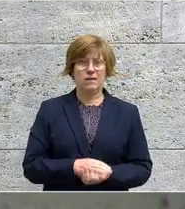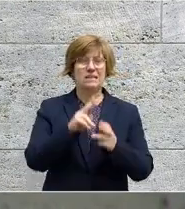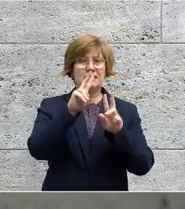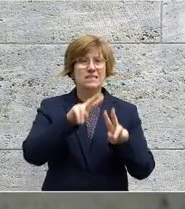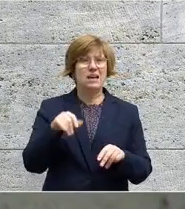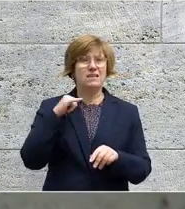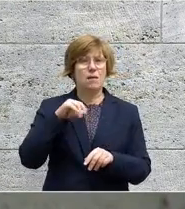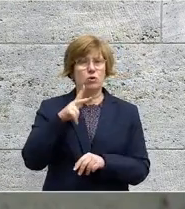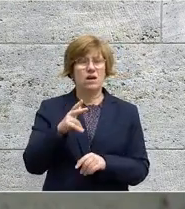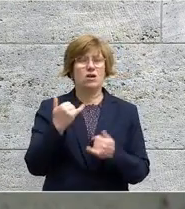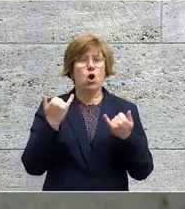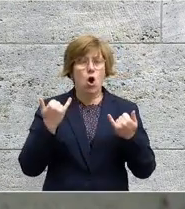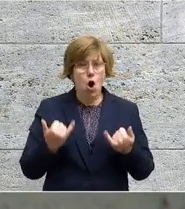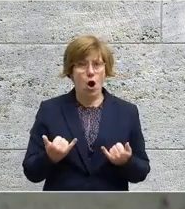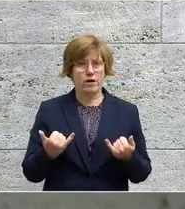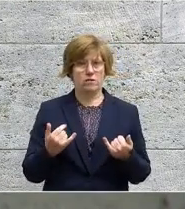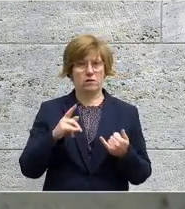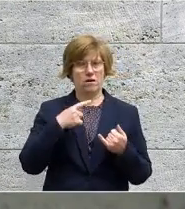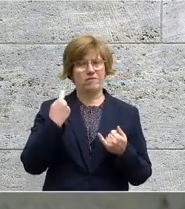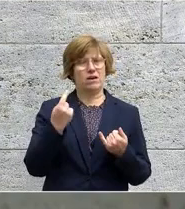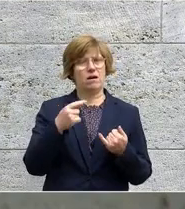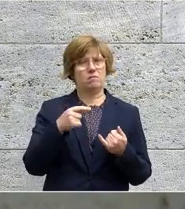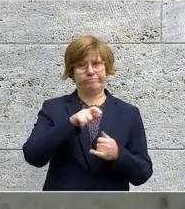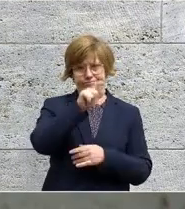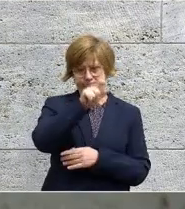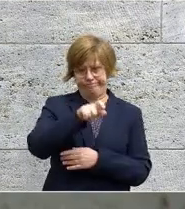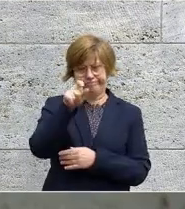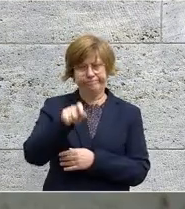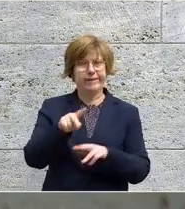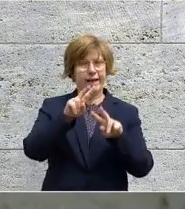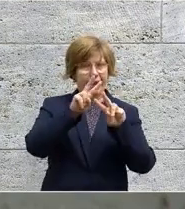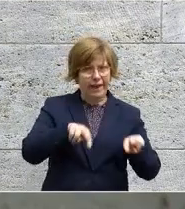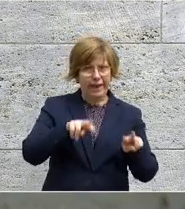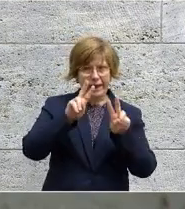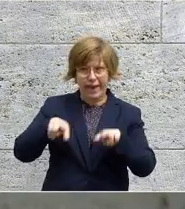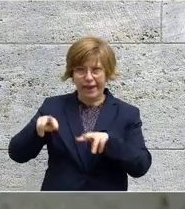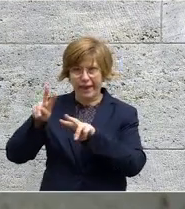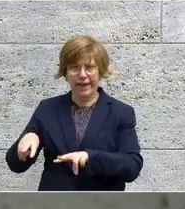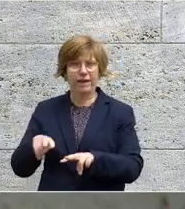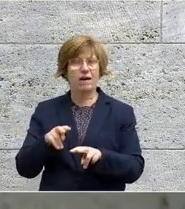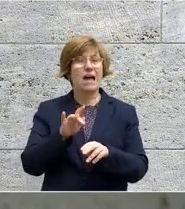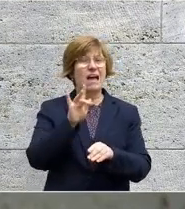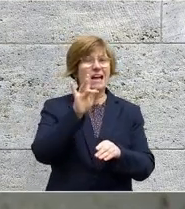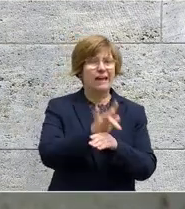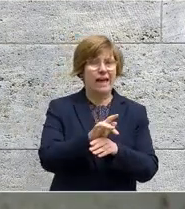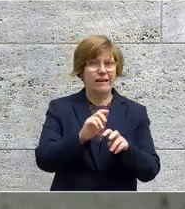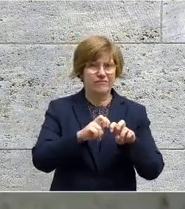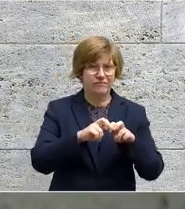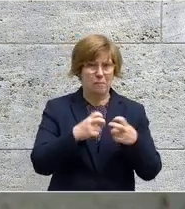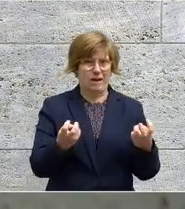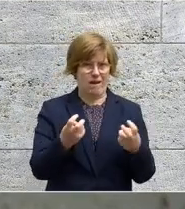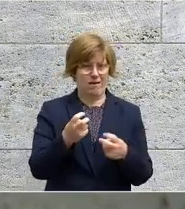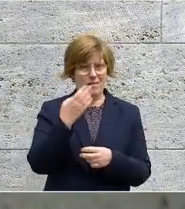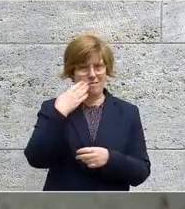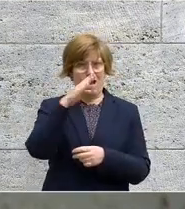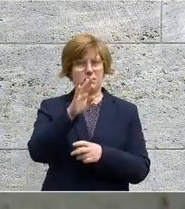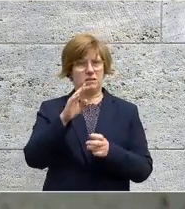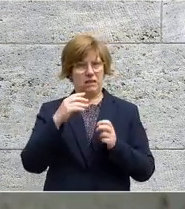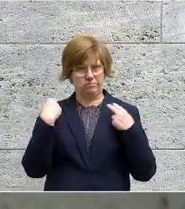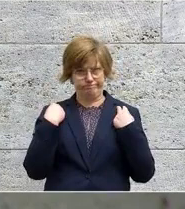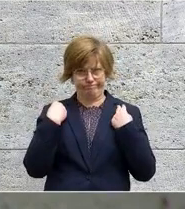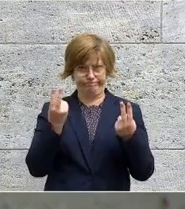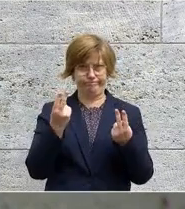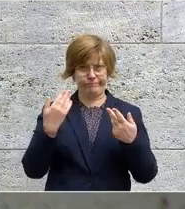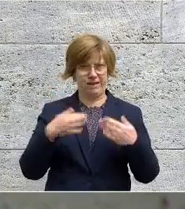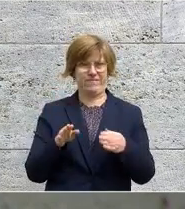Meine sehr geehrten Damen und Herren, heute erweisen wir all denen unsere Ehre, die sich gegen das verbrecherische Naziregime